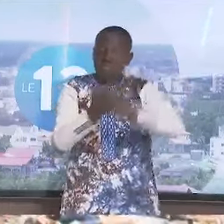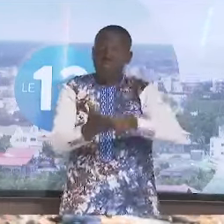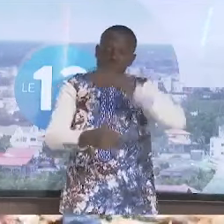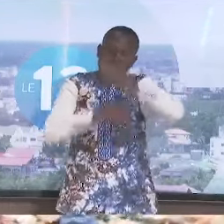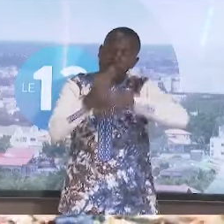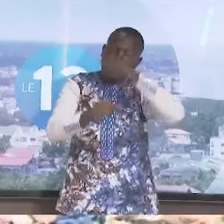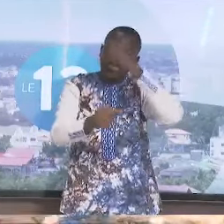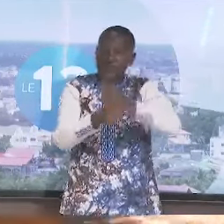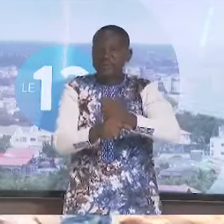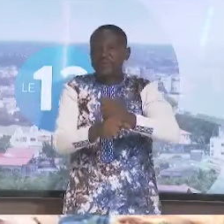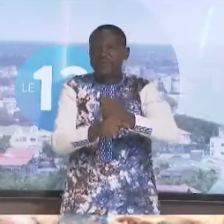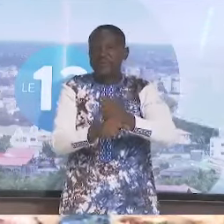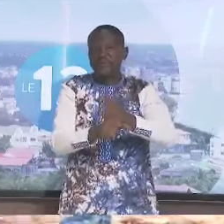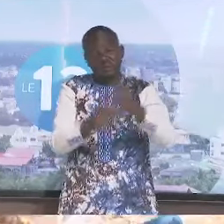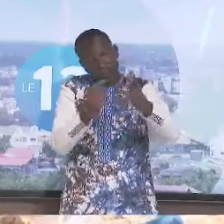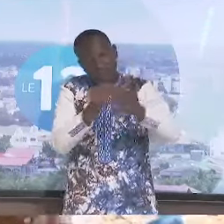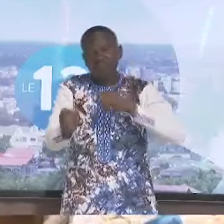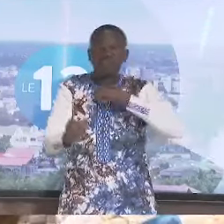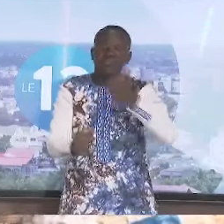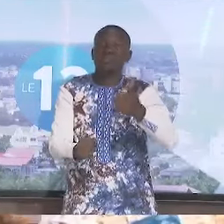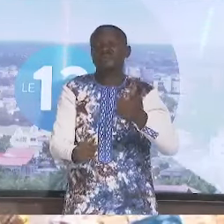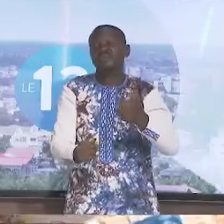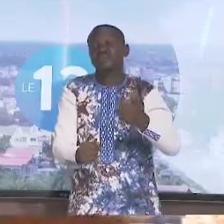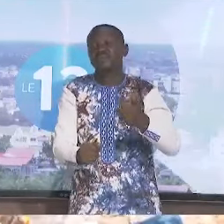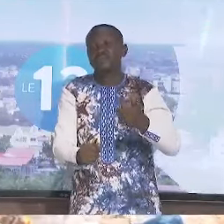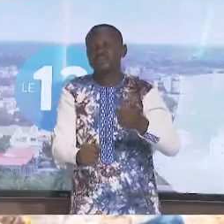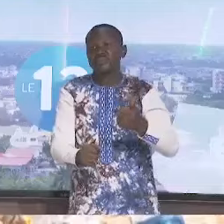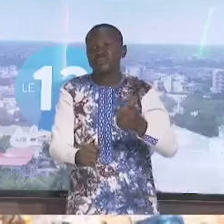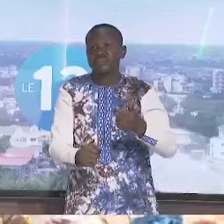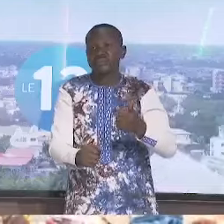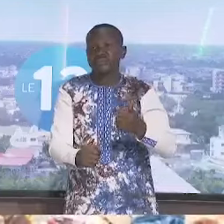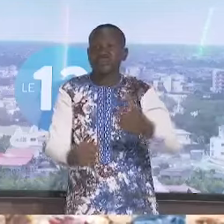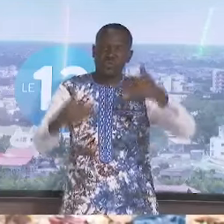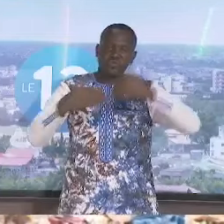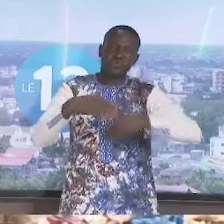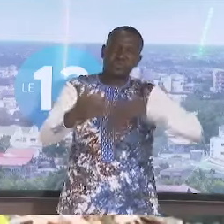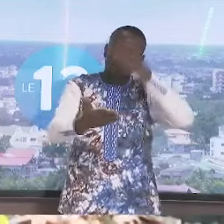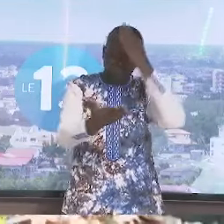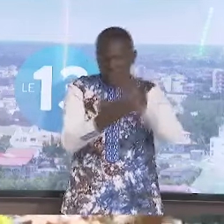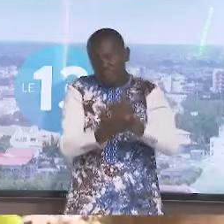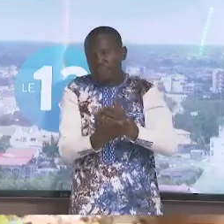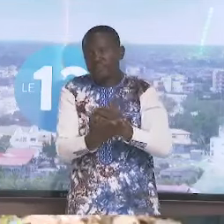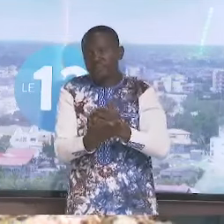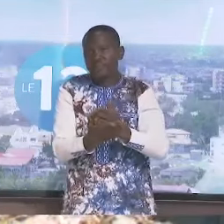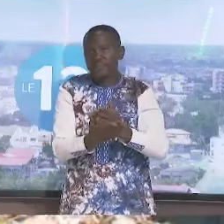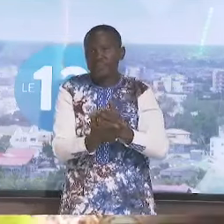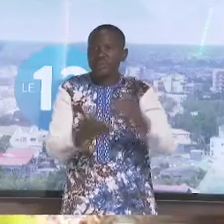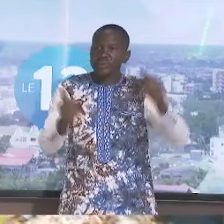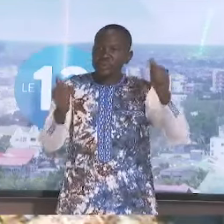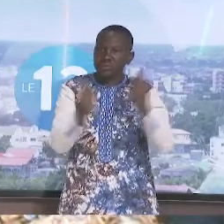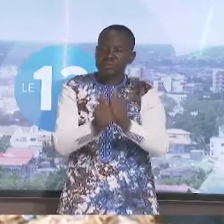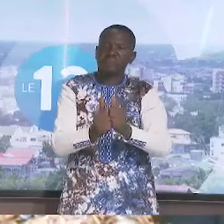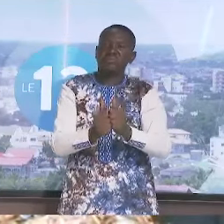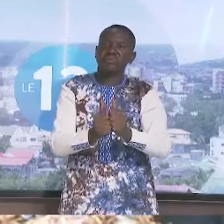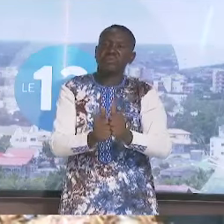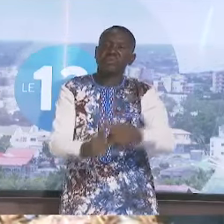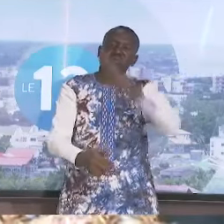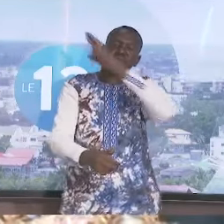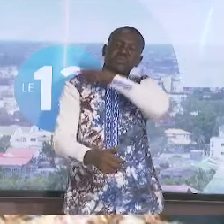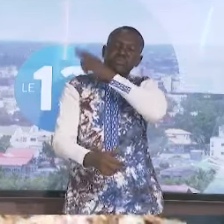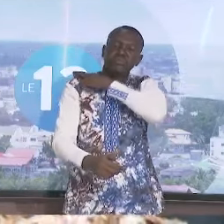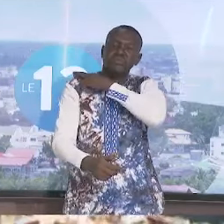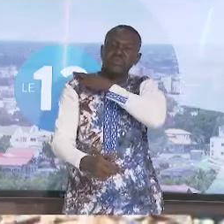ça a été dessiné, c'est ce qu'on m'a dit. Il y a eu des arrêts avec des sous-traitants que j'irai